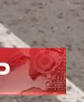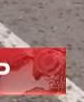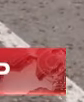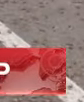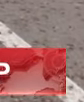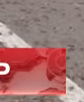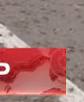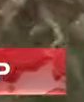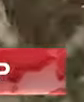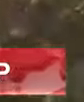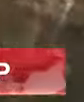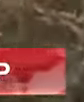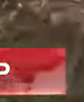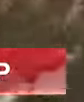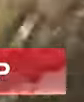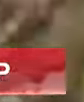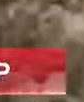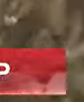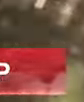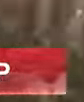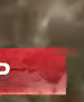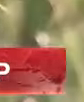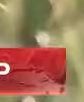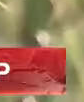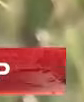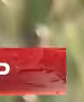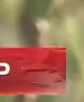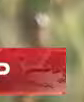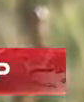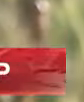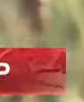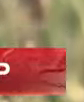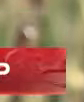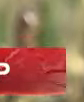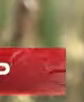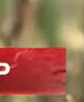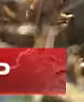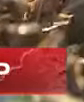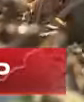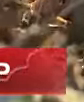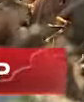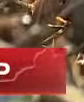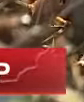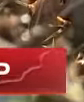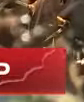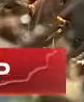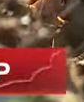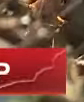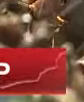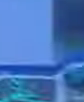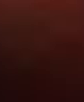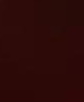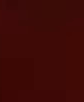Түркістанда шегіртке қаптат, Марокко зиянкесі жан жақты жайпап барат. Олау жұмыстары неге нәтижесіз? Шегіртке неге бой бермей